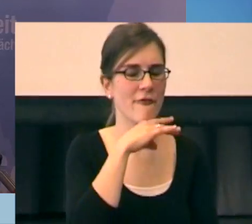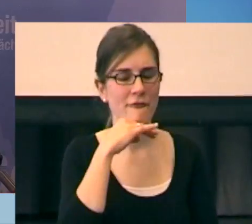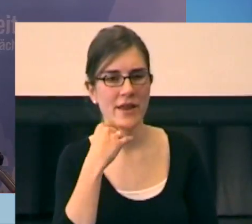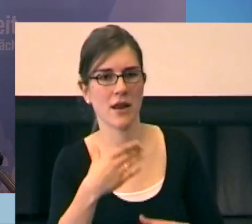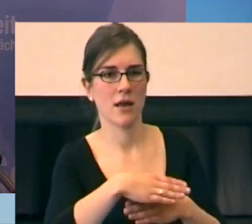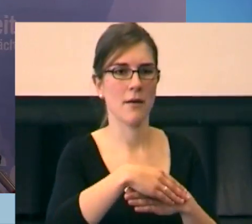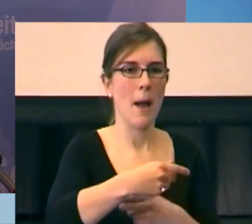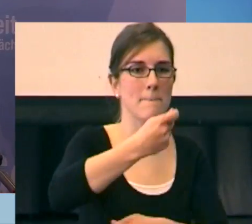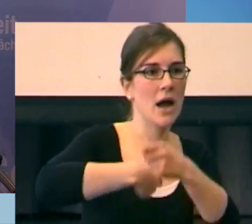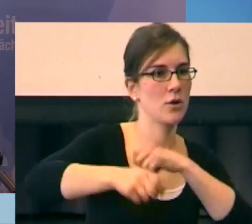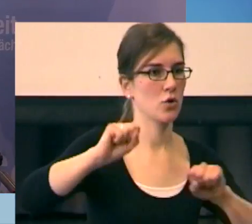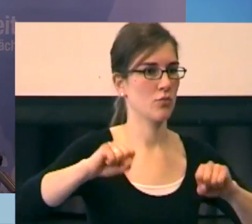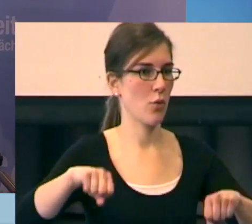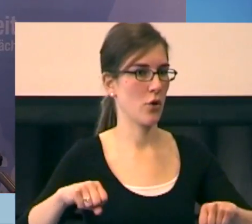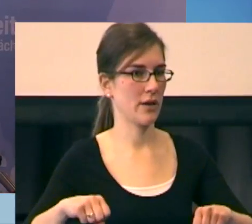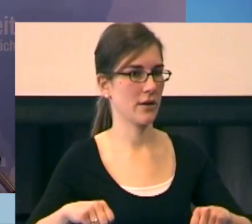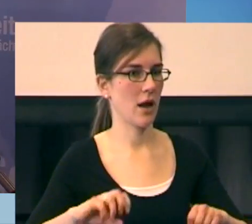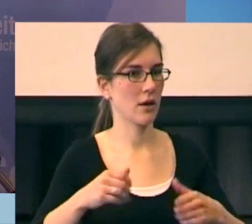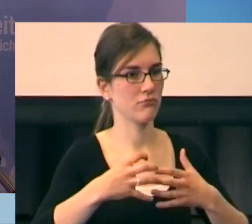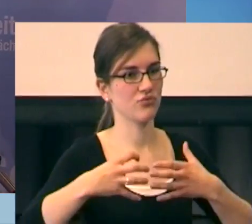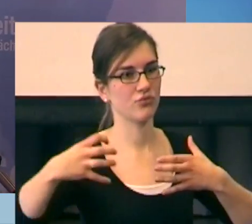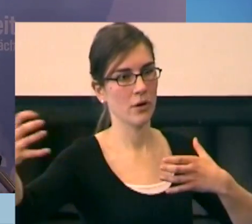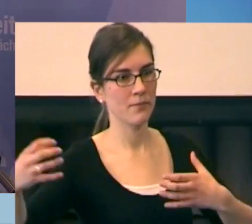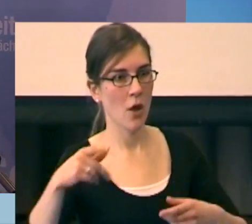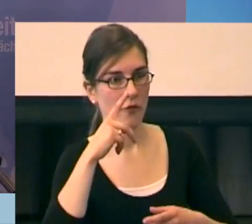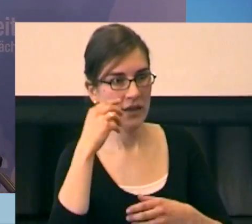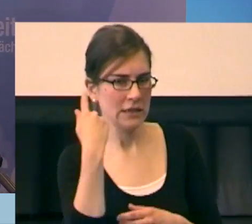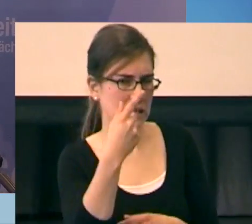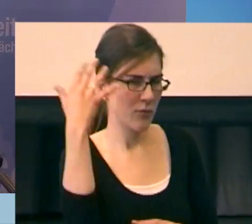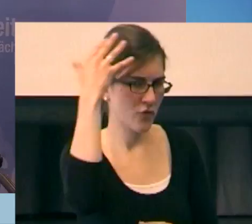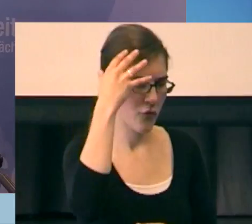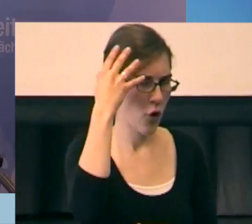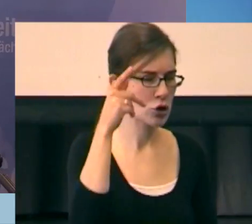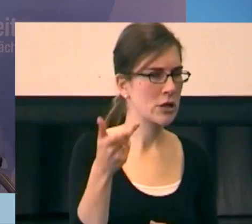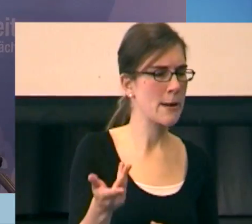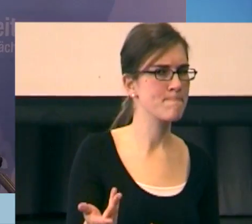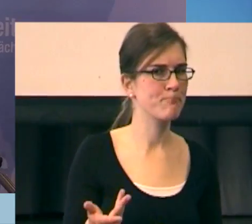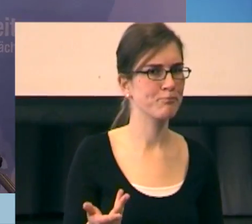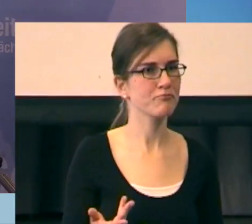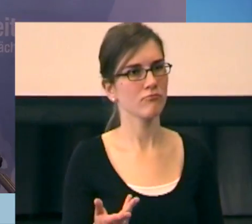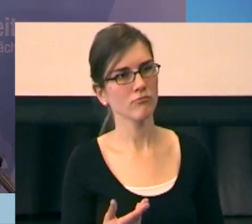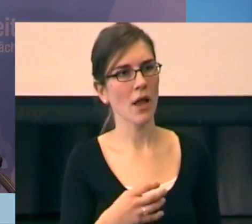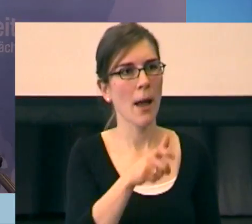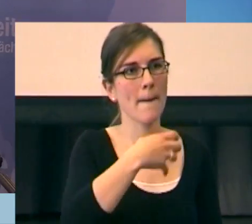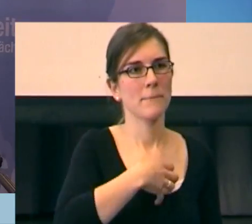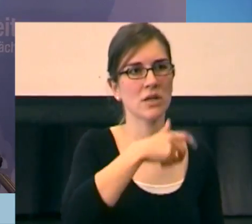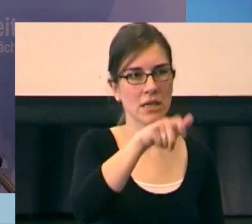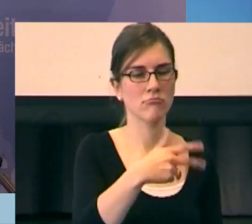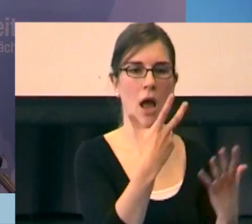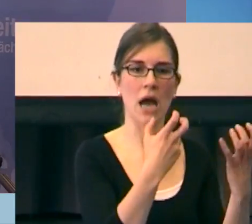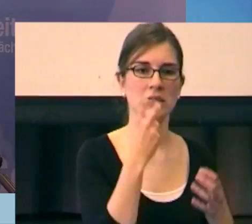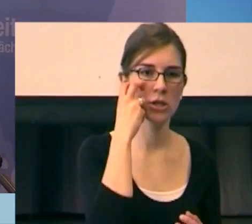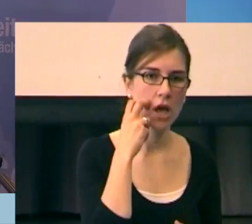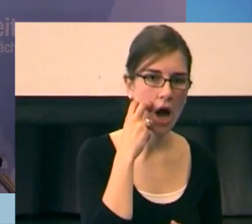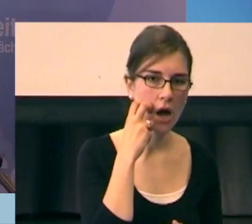viele Jahre erstrecken können. Und wenn Sie sich vorstellen, dass Sie heute einen Patienten mit Metastasen, ich sage mal, im Alter von 80 Jahren feststellen, dann